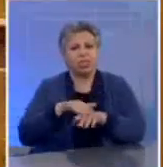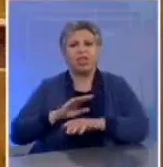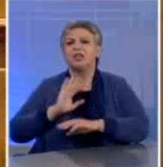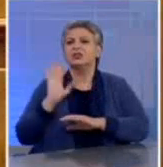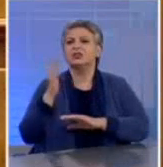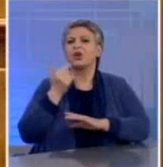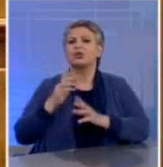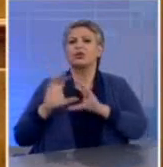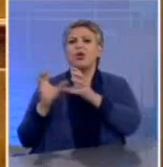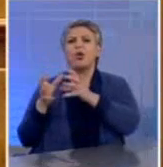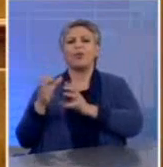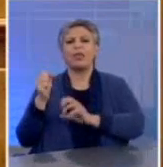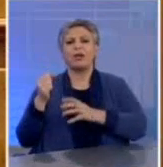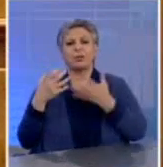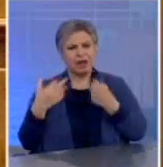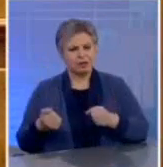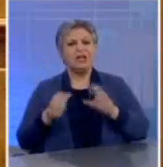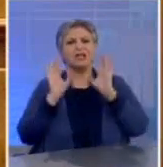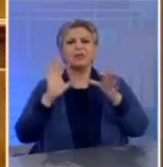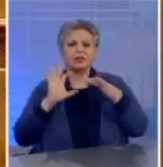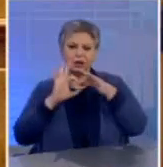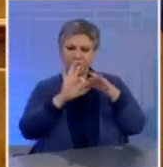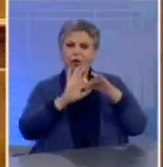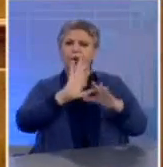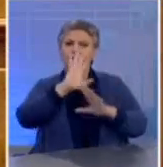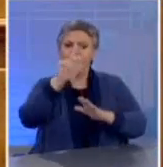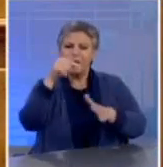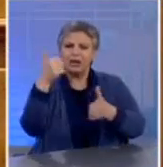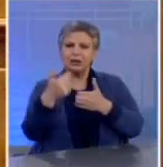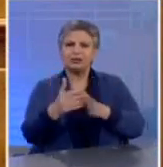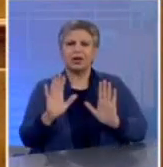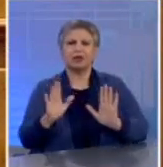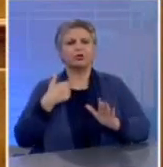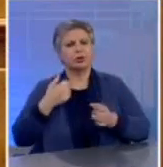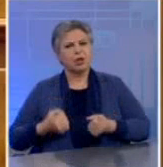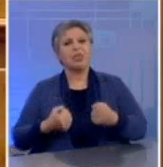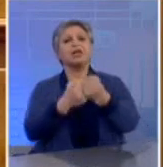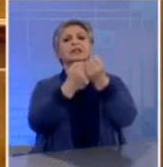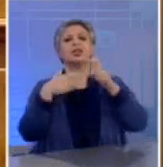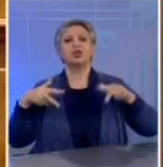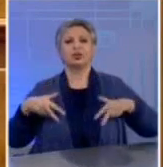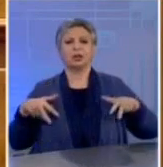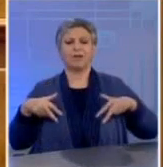συμφερόντων. Και βεβαίως θα συνεργαστώ μαζί του μέχρι τέλους και θα στηρίξω την κυβέρνηση. Και όταν διαφώνησα,